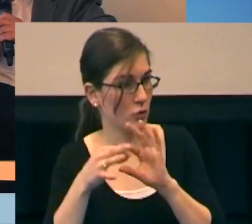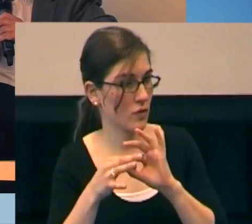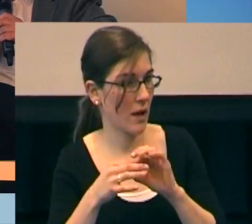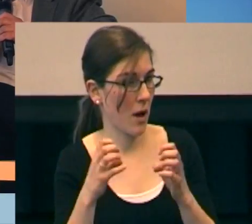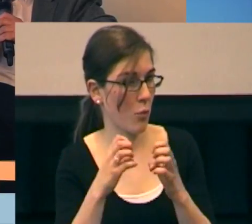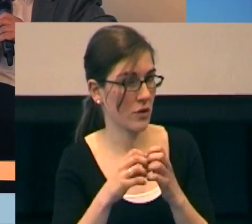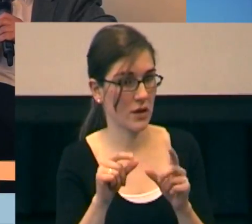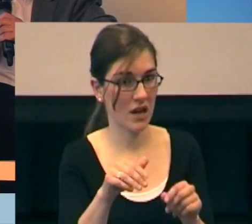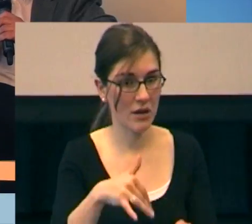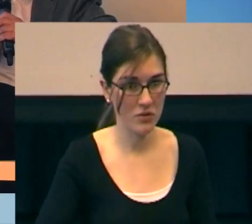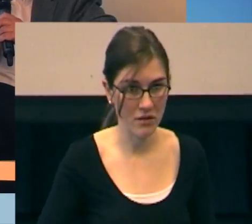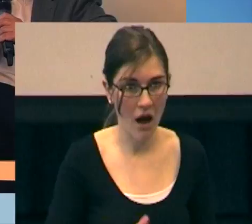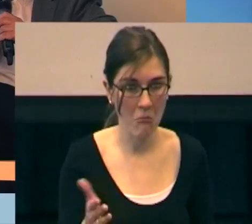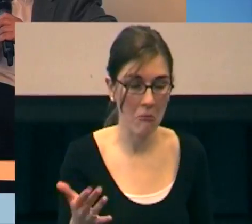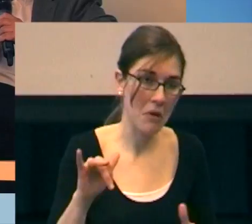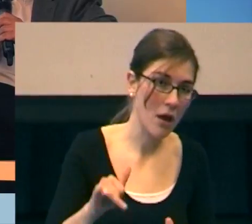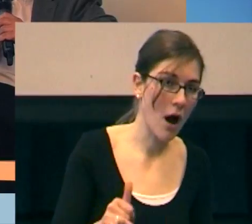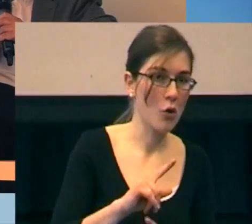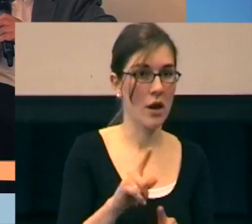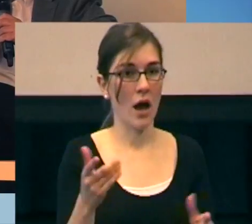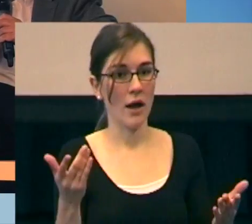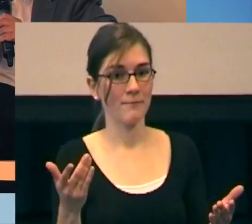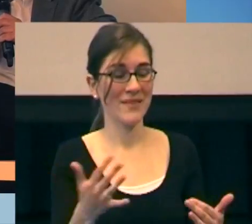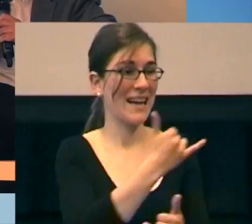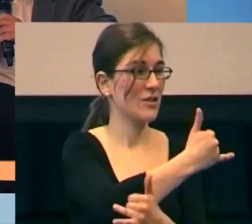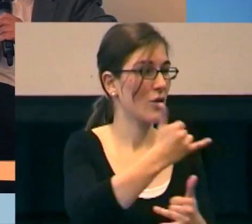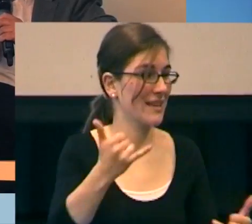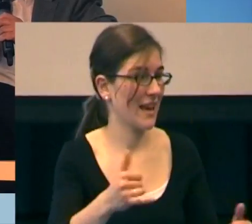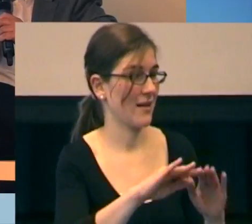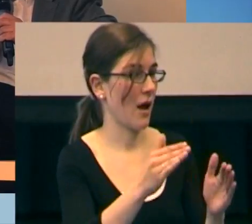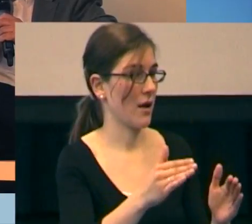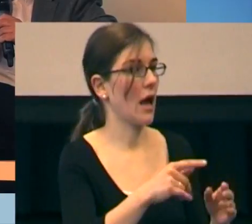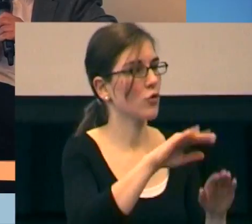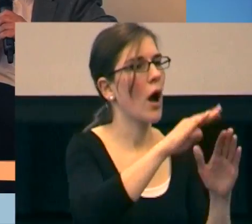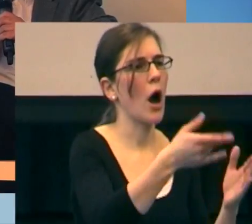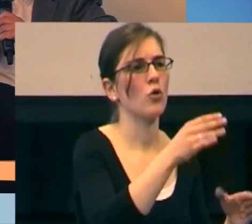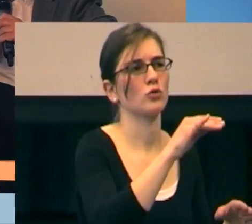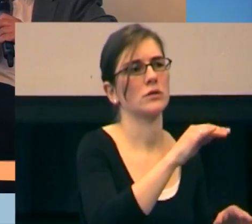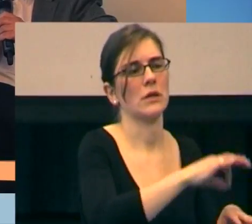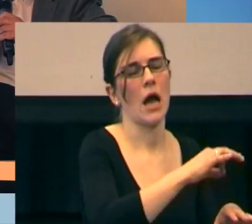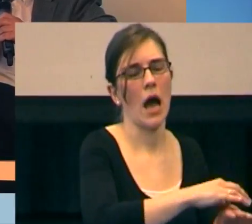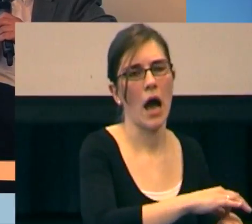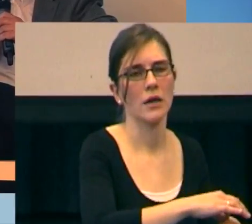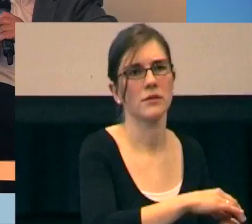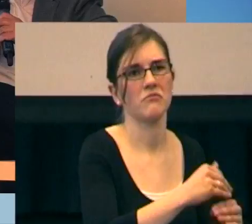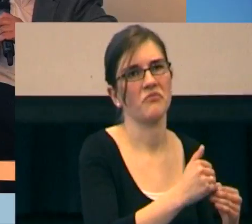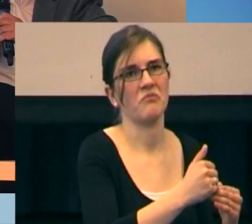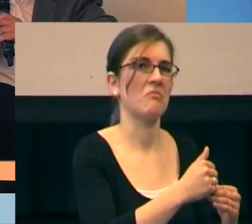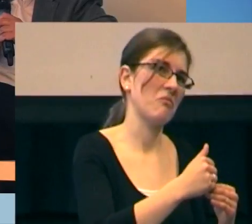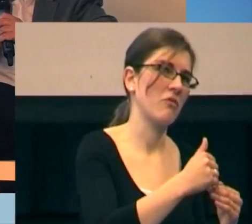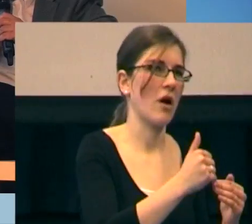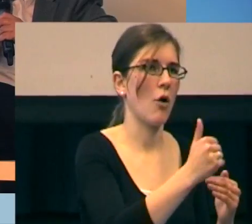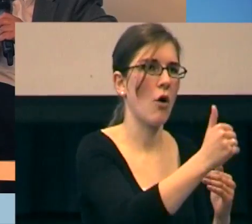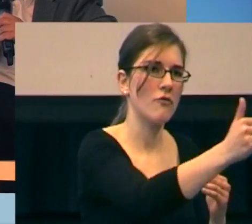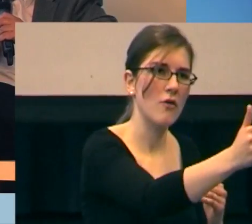wir uns darüber im Klaren werden jeder Arzt nicht nur der Hausarzt der es wahrscheinlich noch relativ häufig macht aber auch jeder Neurologe oder HNO-Arzt darf